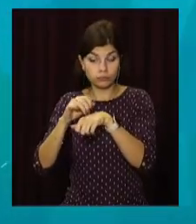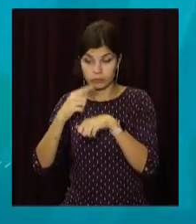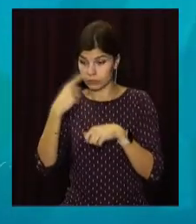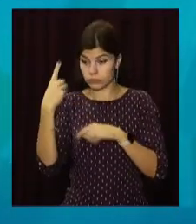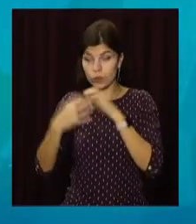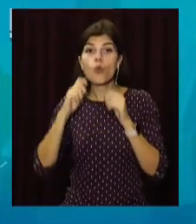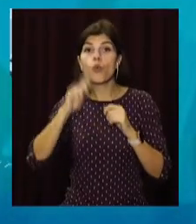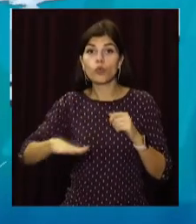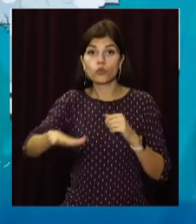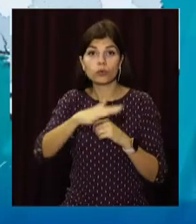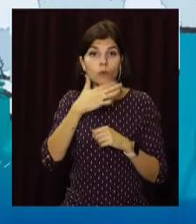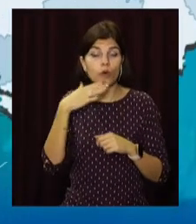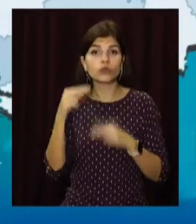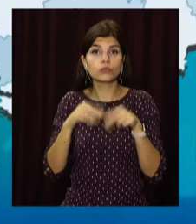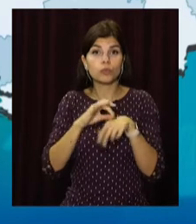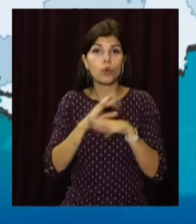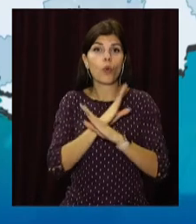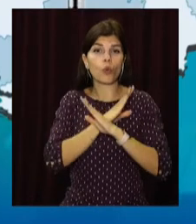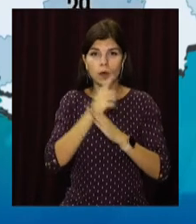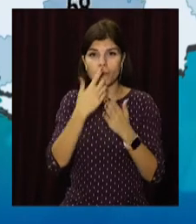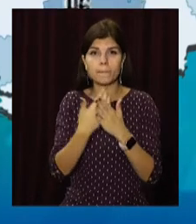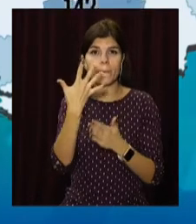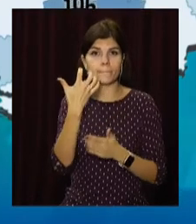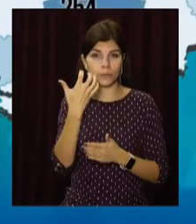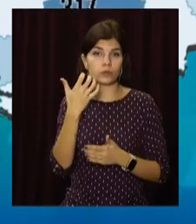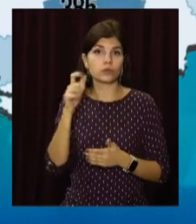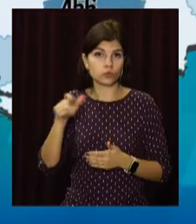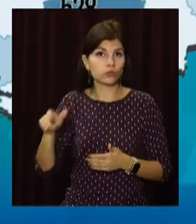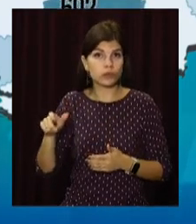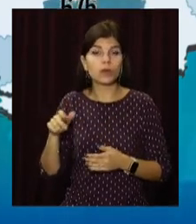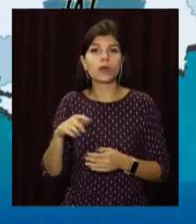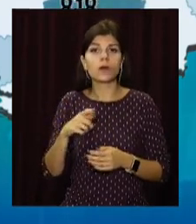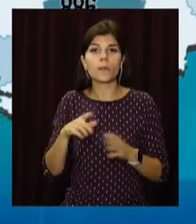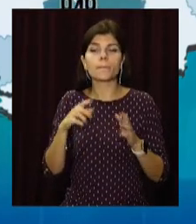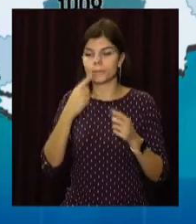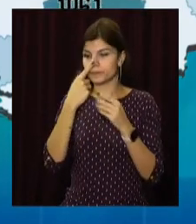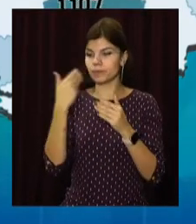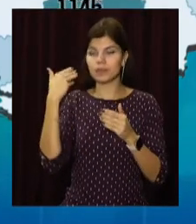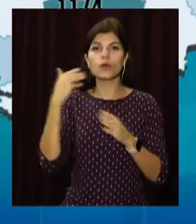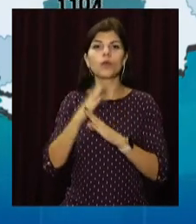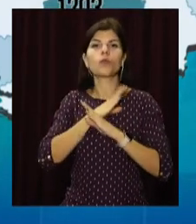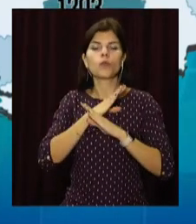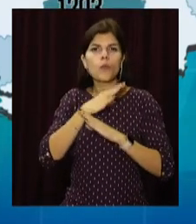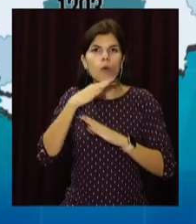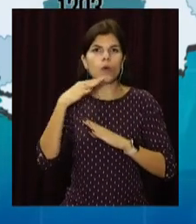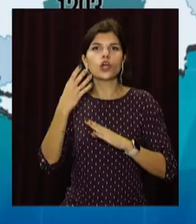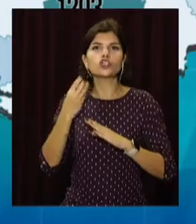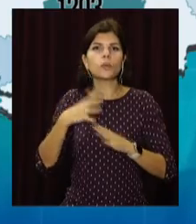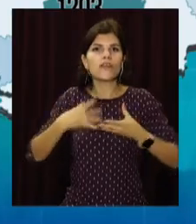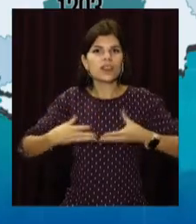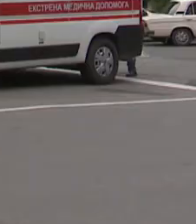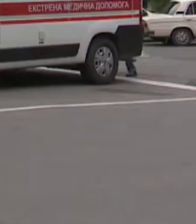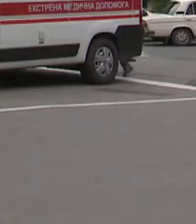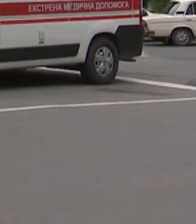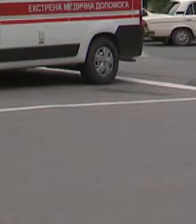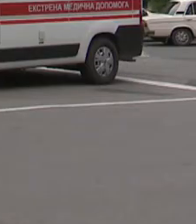за попередню добу в Україні. Через недугу померли понад 500 людей. Попередній антирекорд летальних випадків фіксували ще